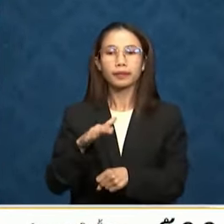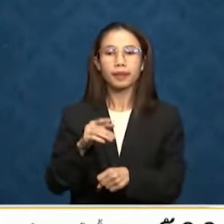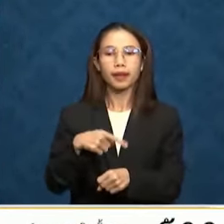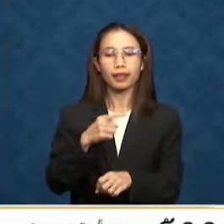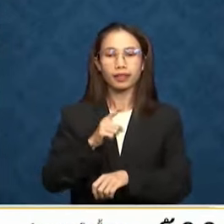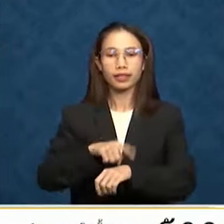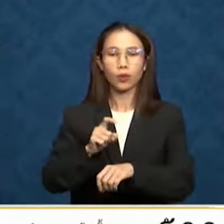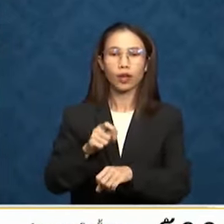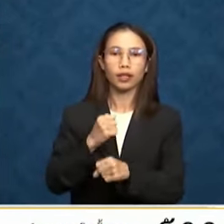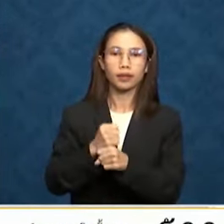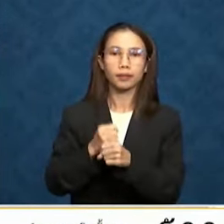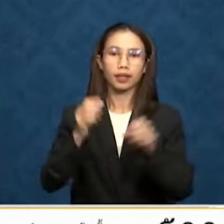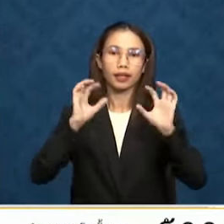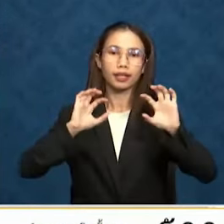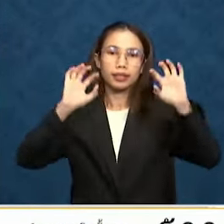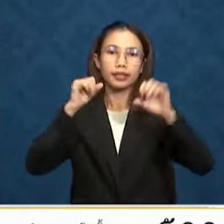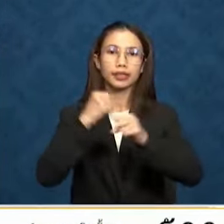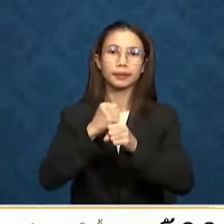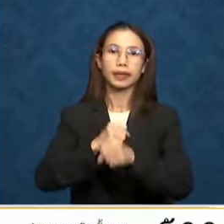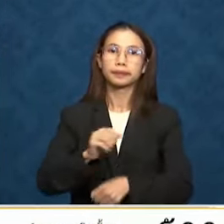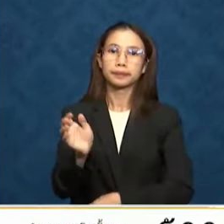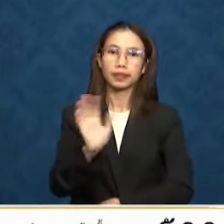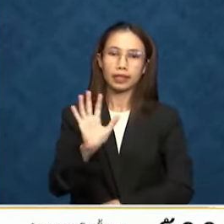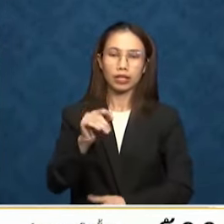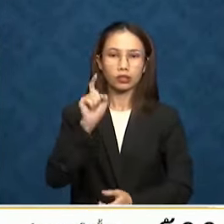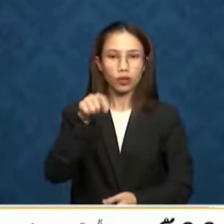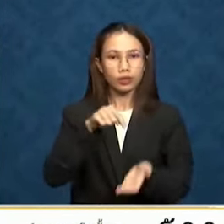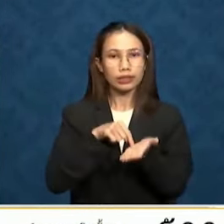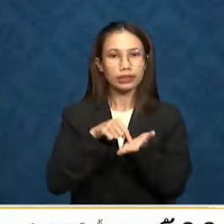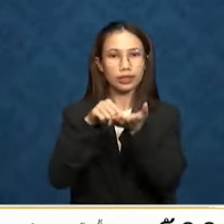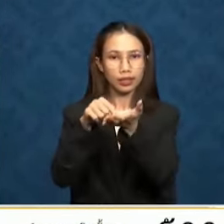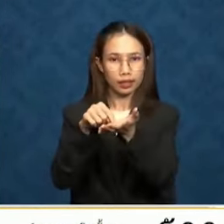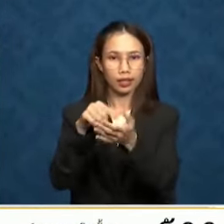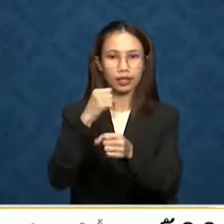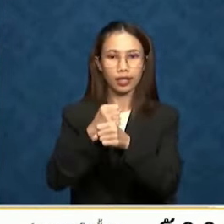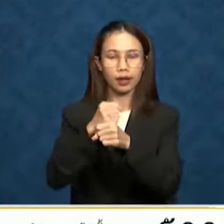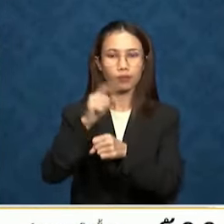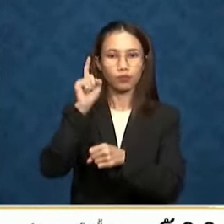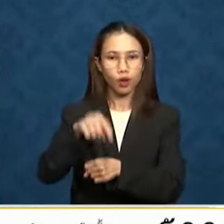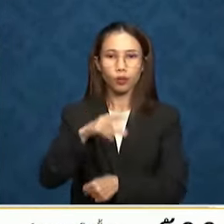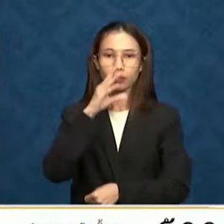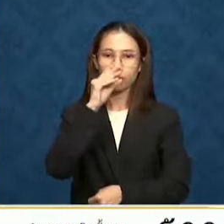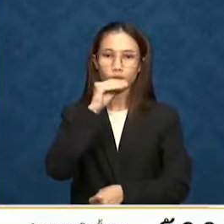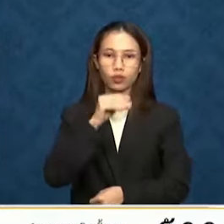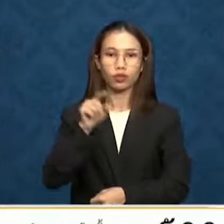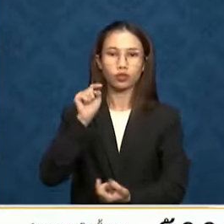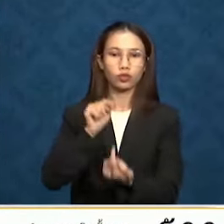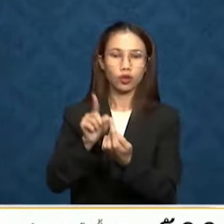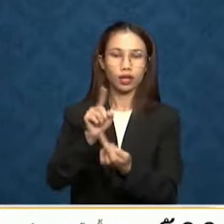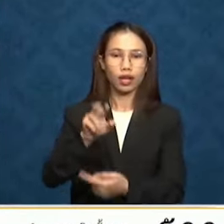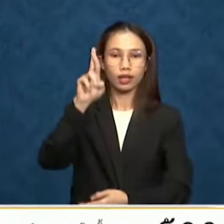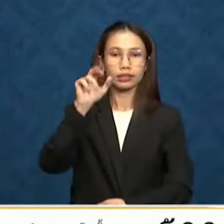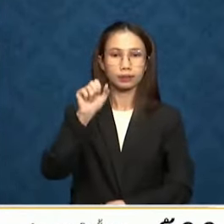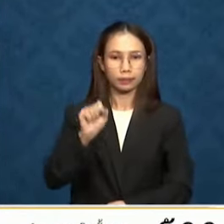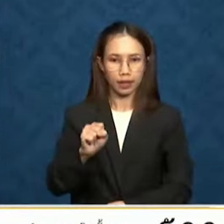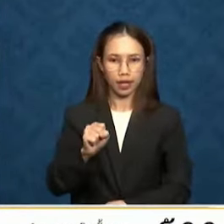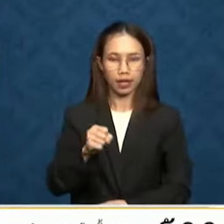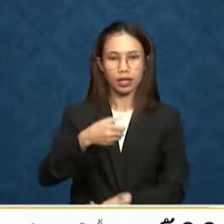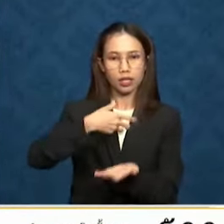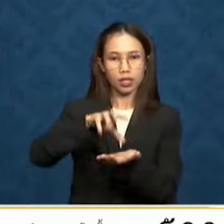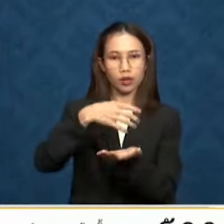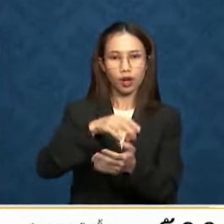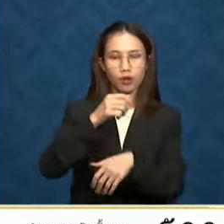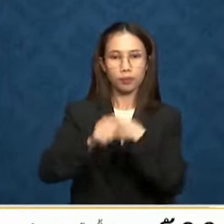เปลืองเวลาข้าราชการไปเฉยๆแล้วก็เสนอค่ะว่าควรที่จะเป็นการแถลงต่อสภาเป็นการแถลงนโยบาย